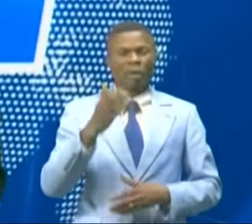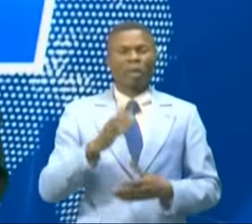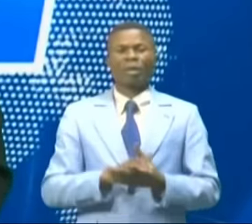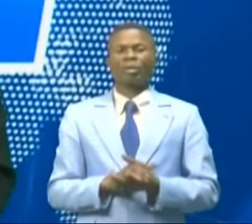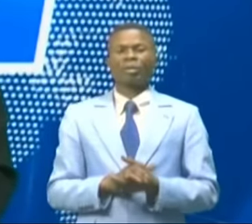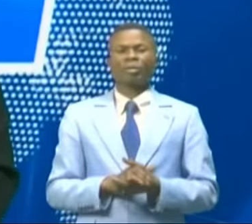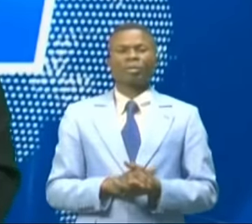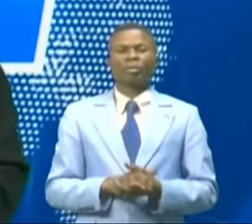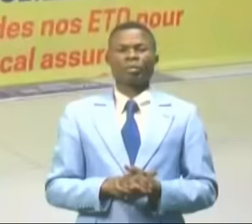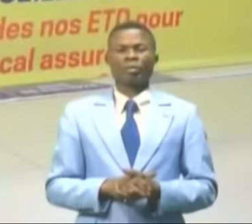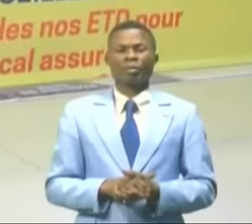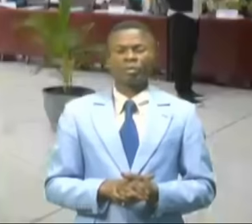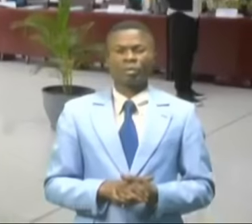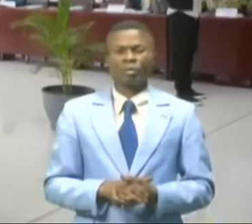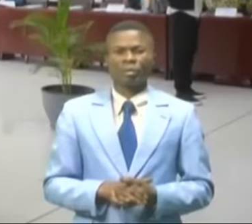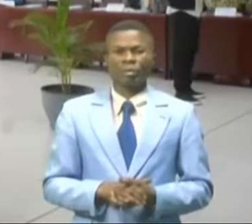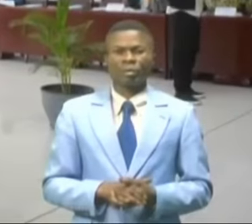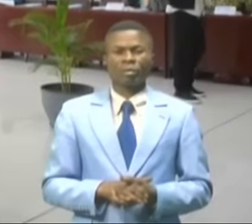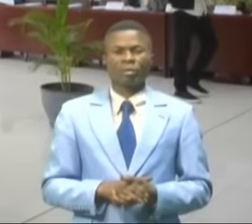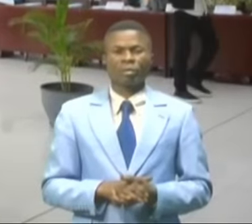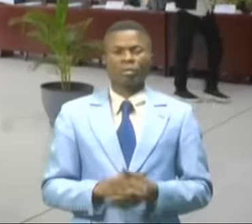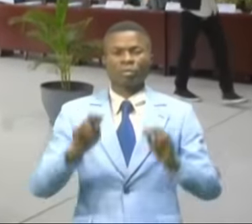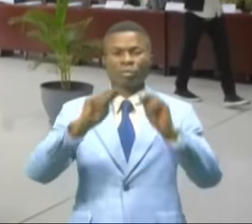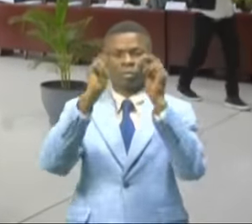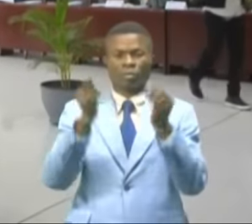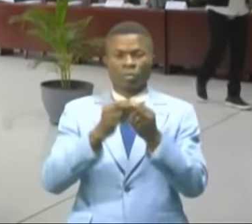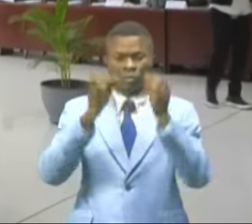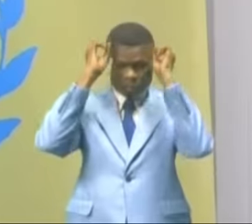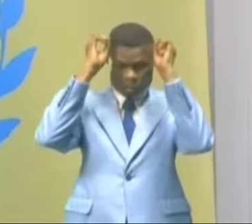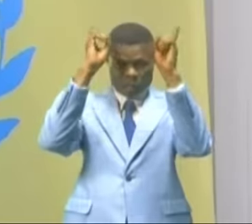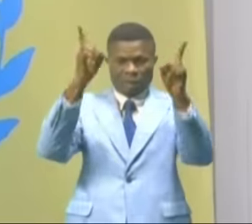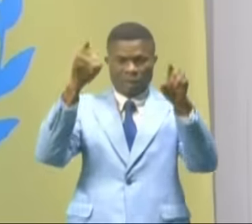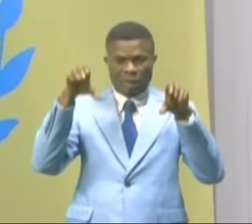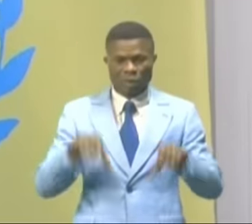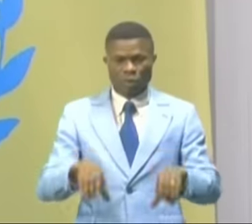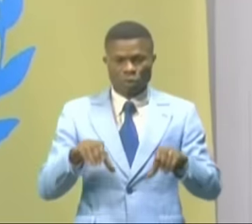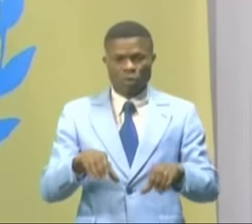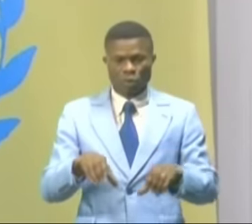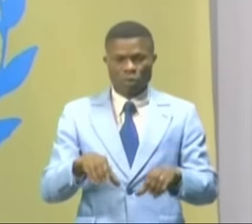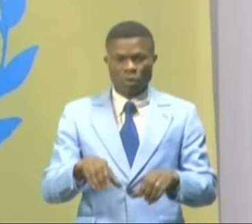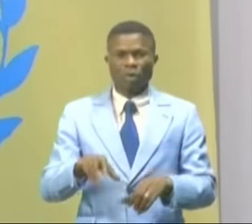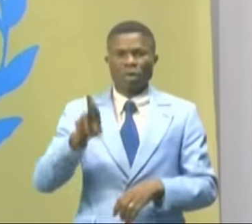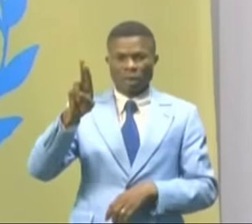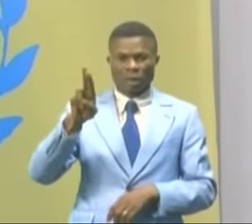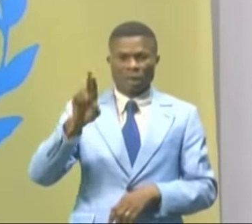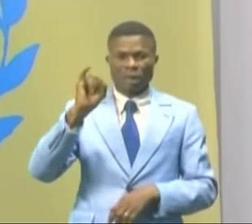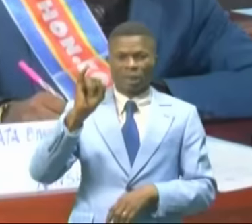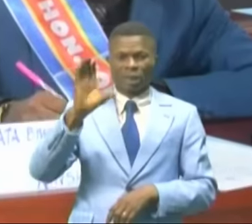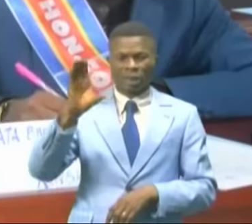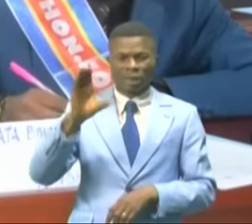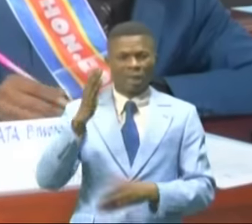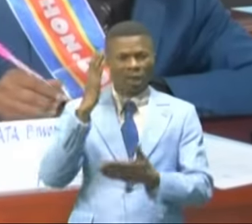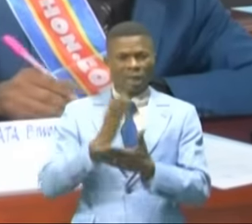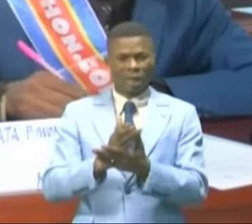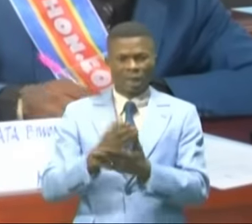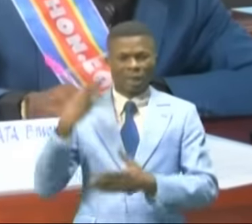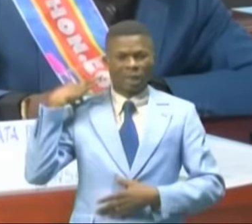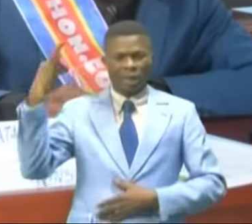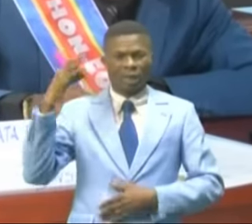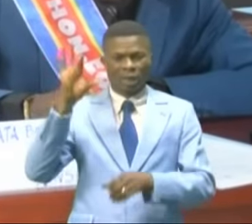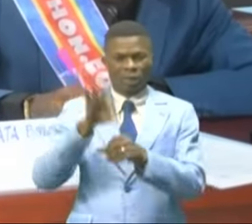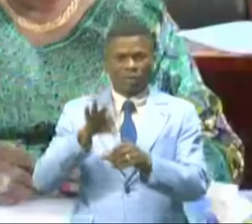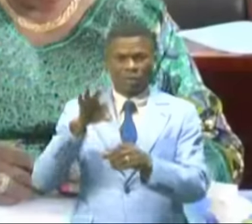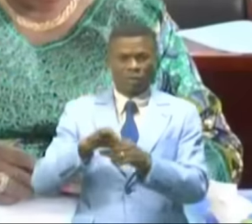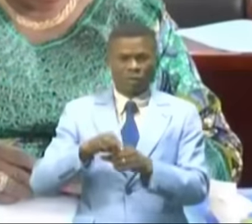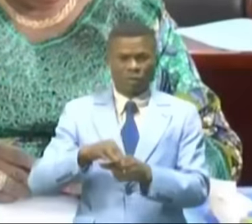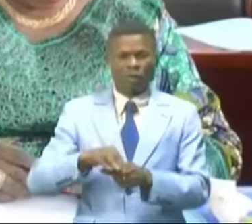détail. Les réseaux d'éducation civique au Congo RICIC ne veut pas lâcher. Le candidat élu de